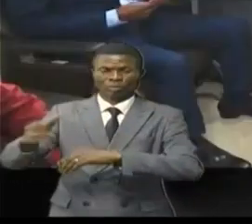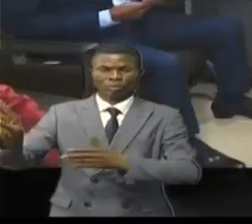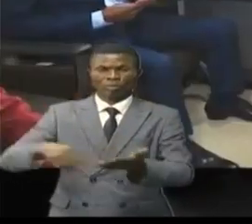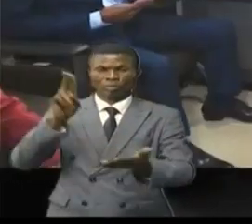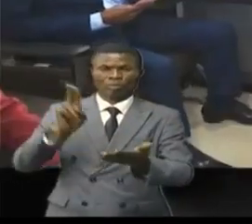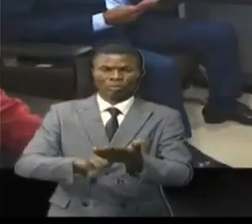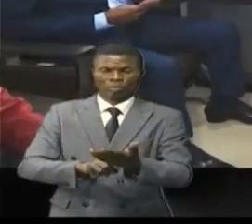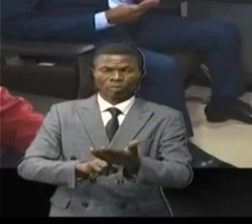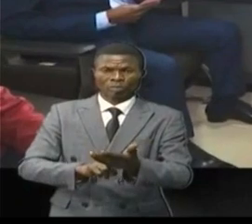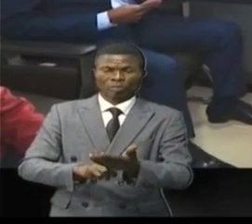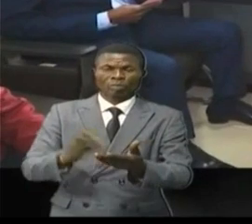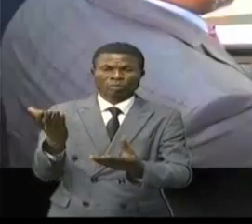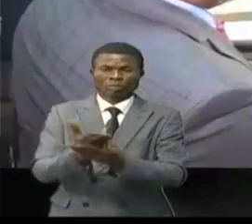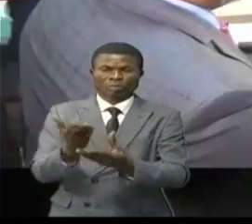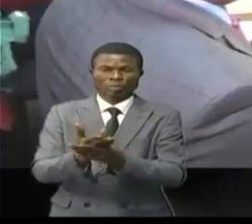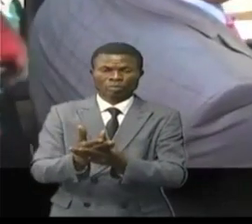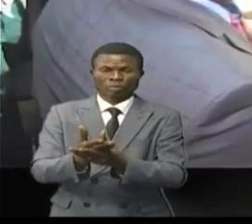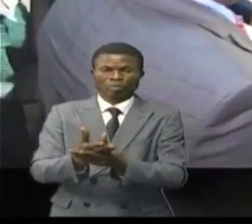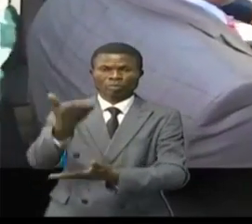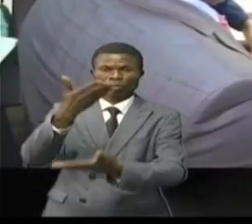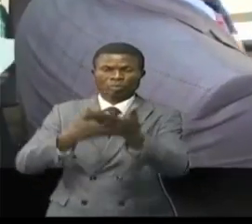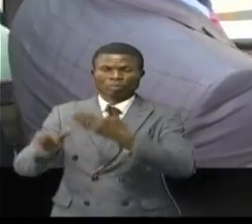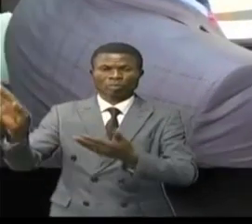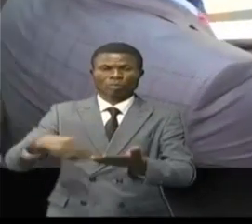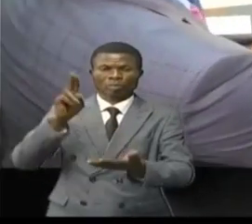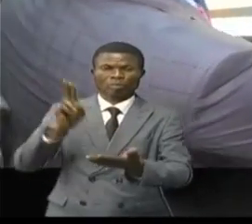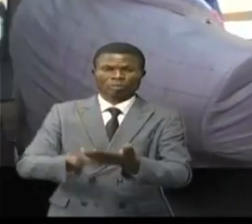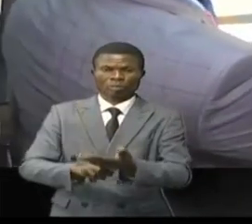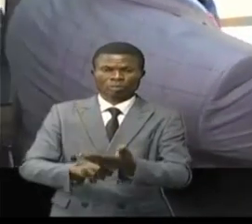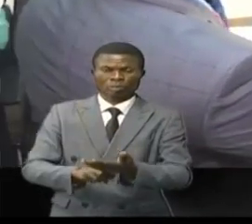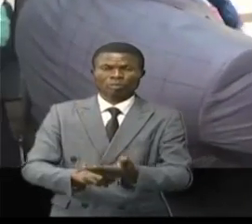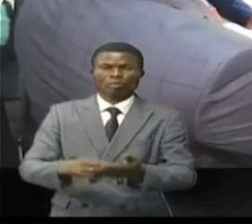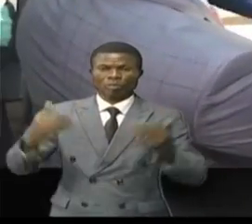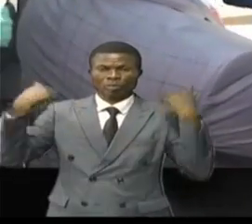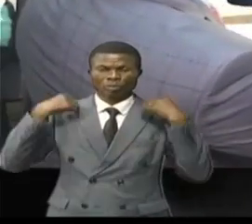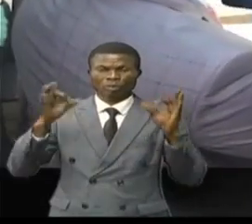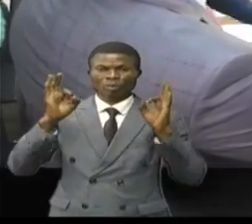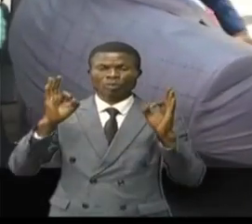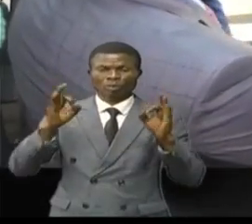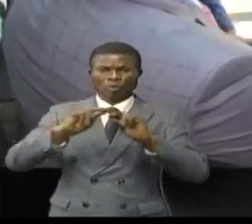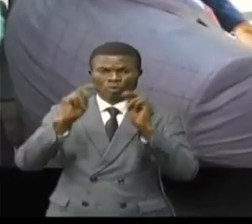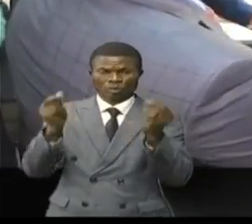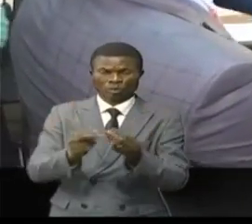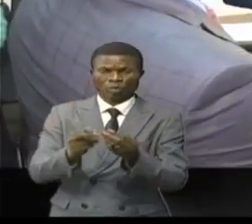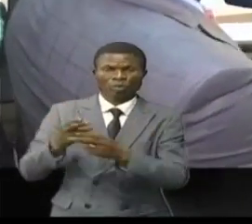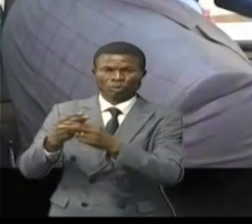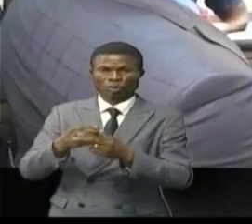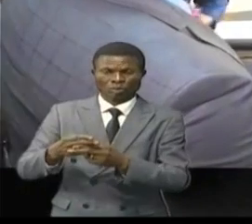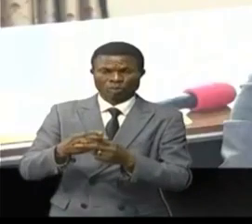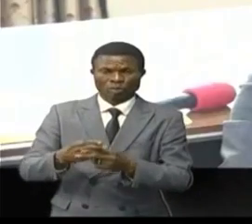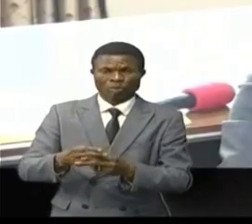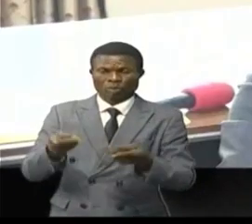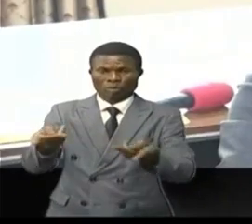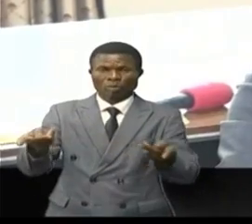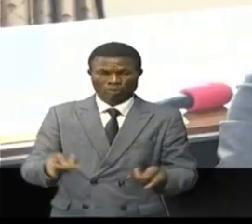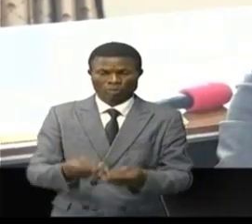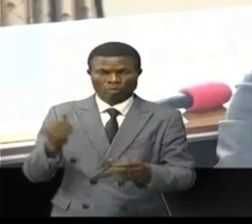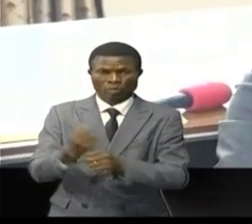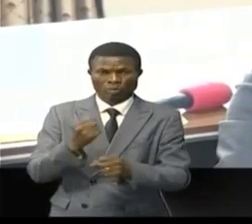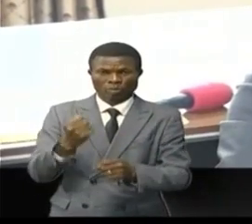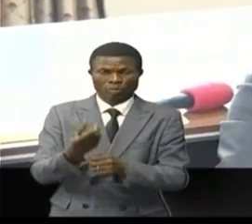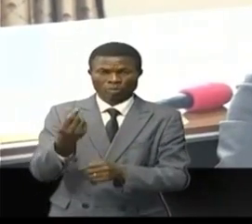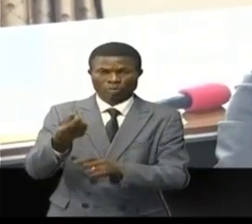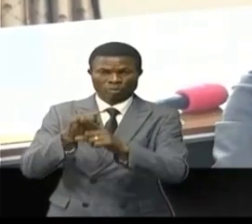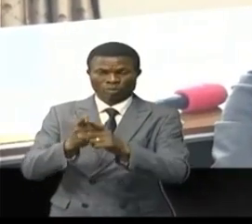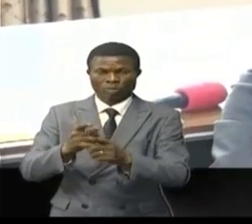signature des procès-verbaux et l'échange des signataires, le nouveau patron de l'organe chargé des contrôles sur le terrain des travaux financés par